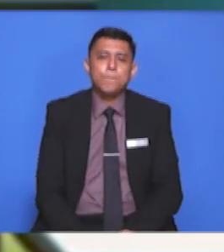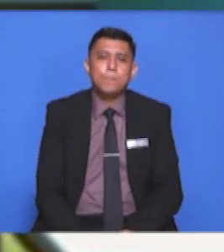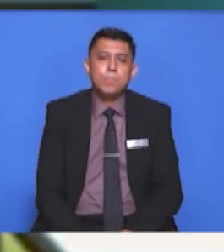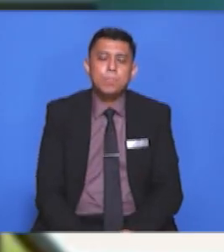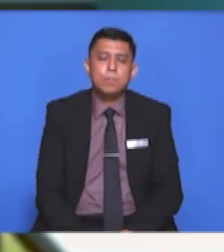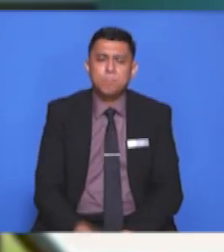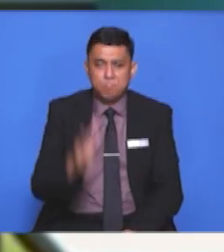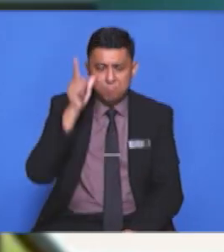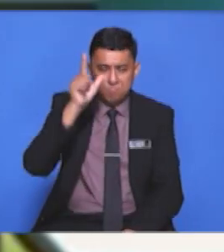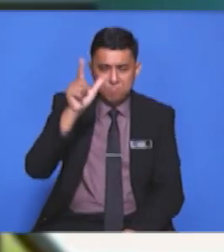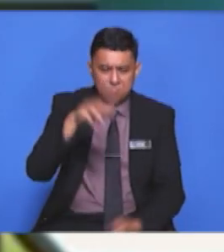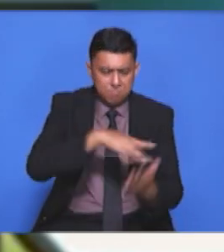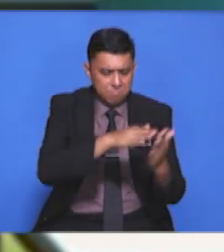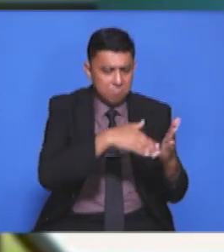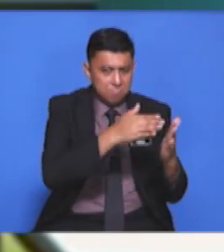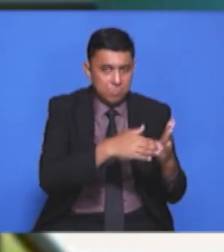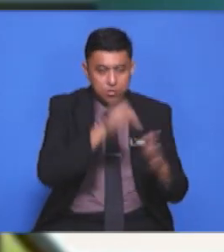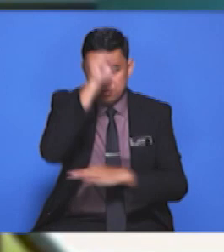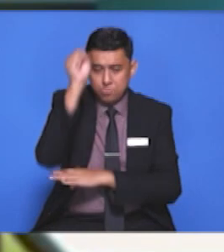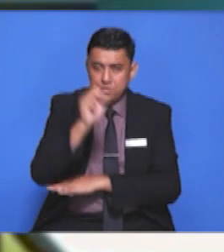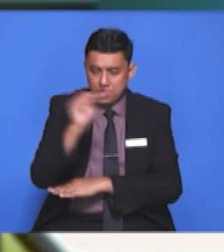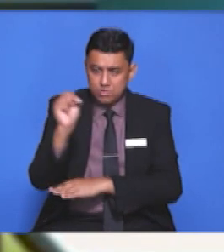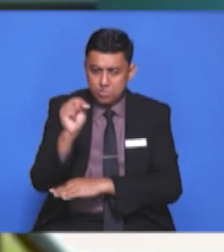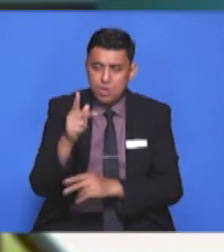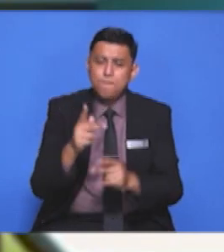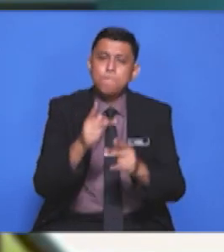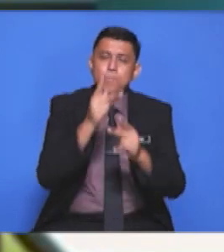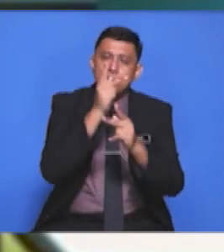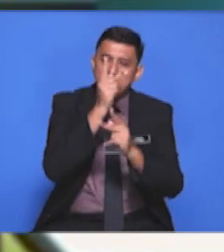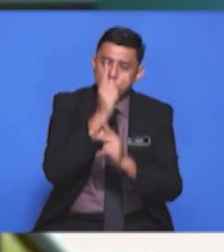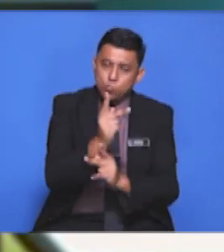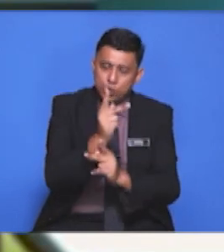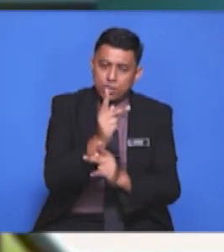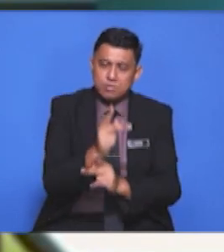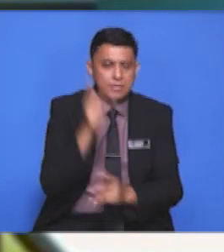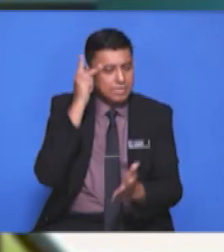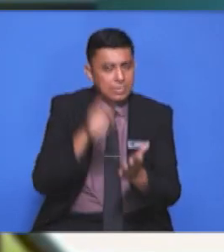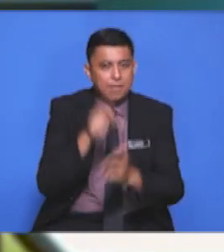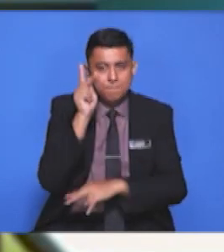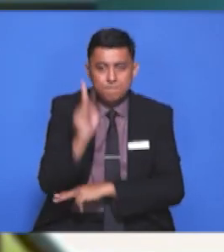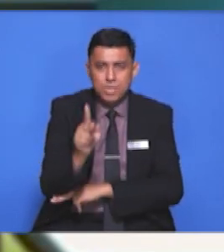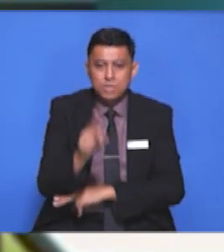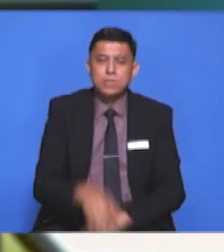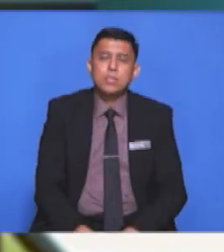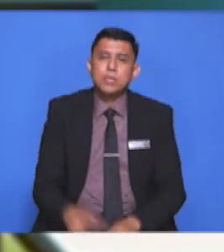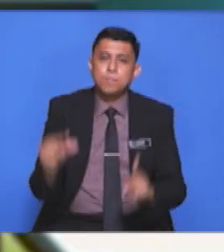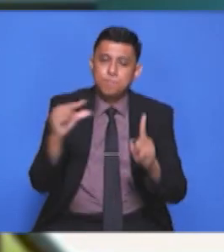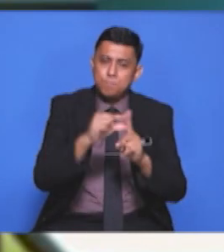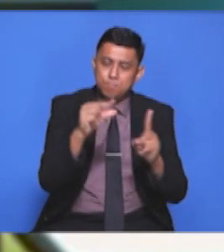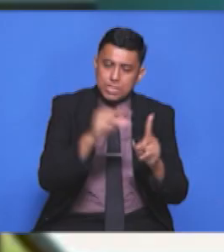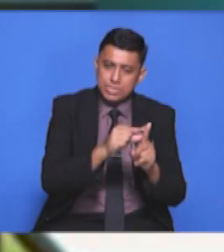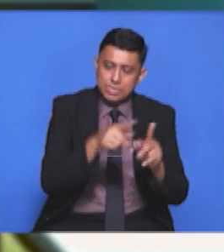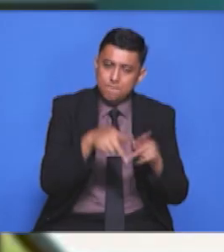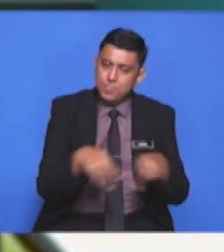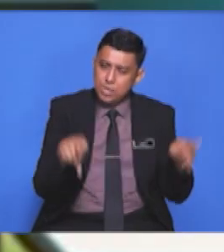melihat dan mengkaji soalan pengukuhan dan cukup kenal pasti perkataan yang